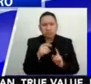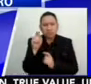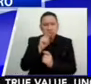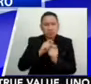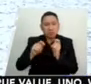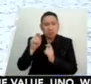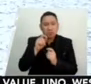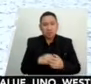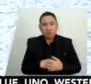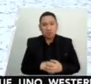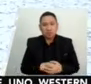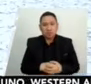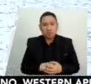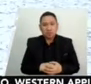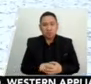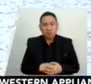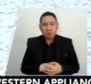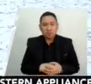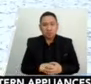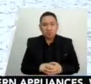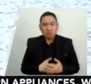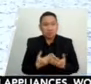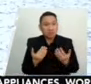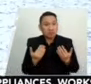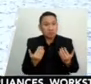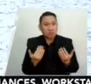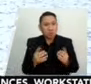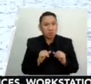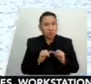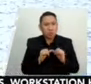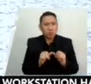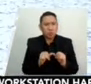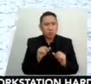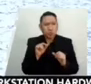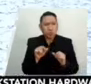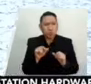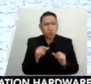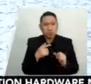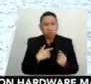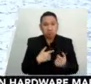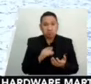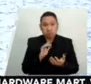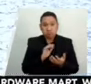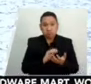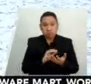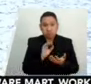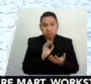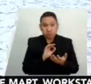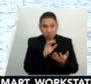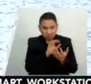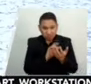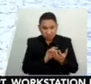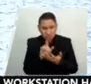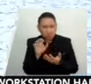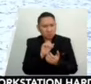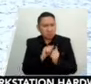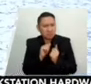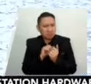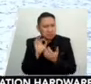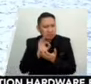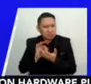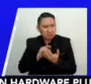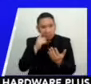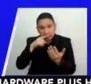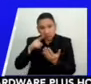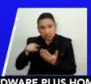bagyo sa ngayon Igan tuloy-tuloy pa rin kasi yung accounting ng pdrm ng Occidental Mindoro dahil merong mga magsasaka na hindi pa